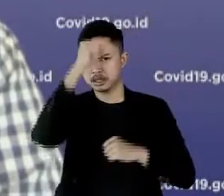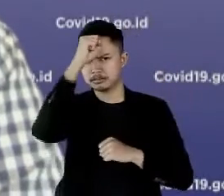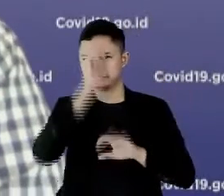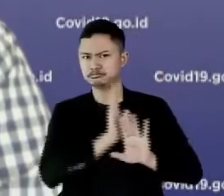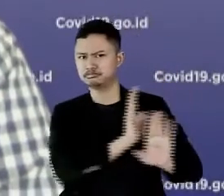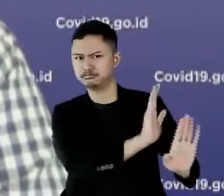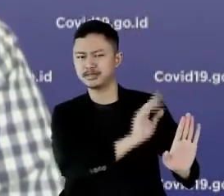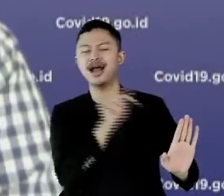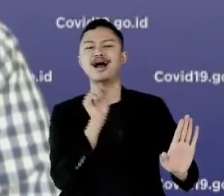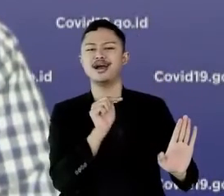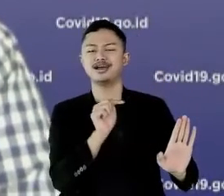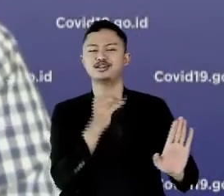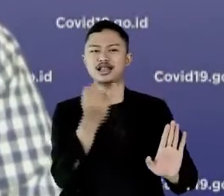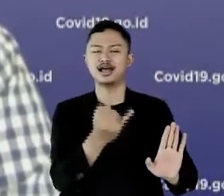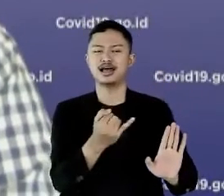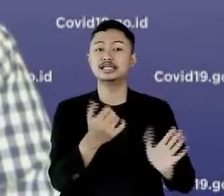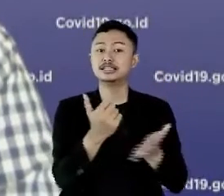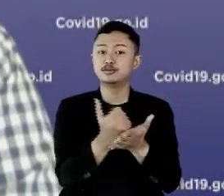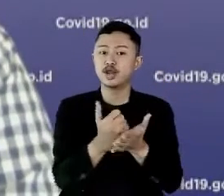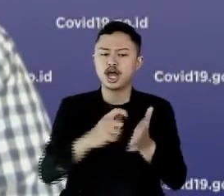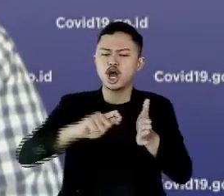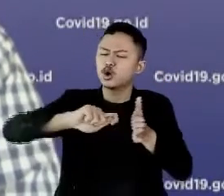Jadi